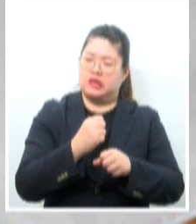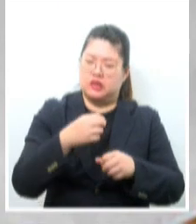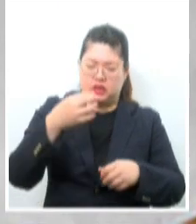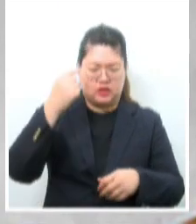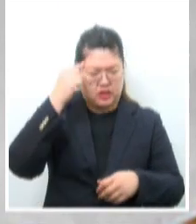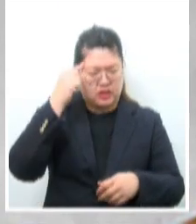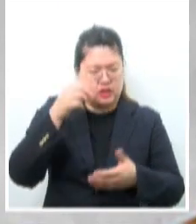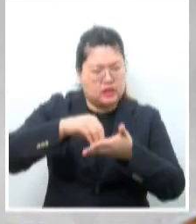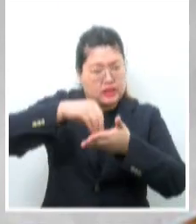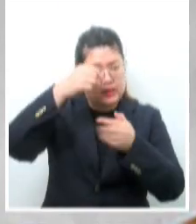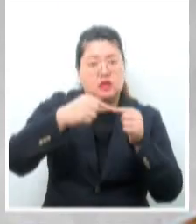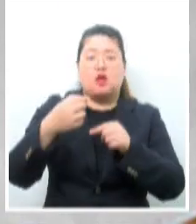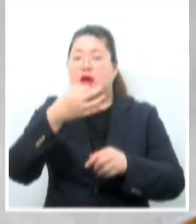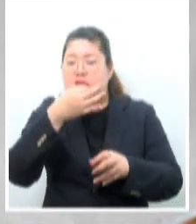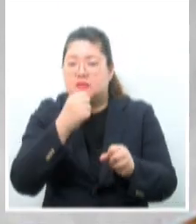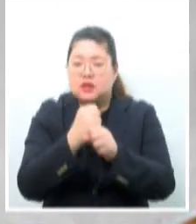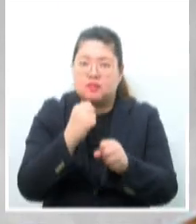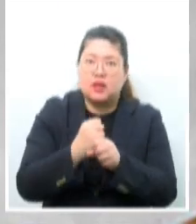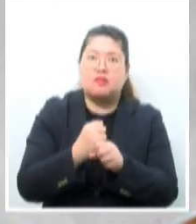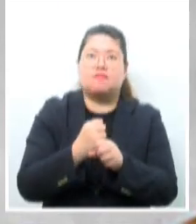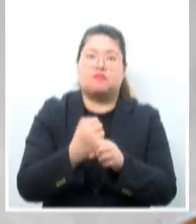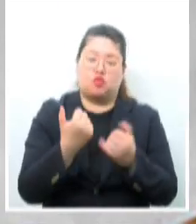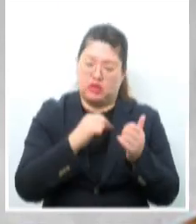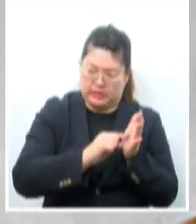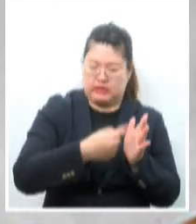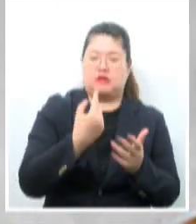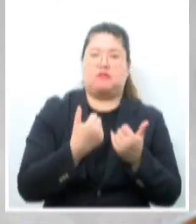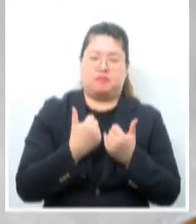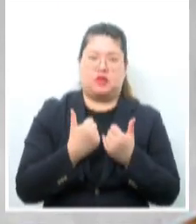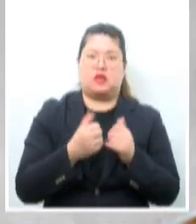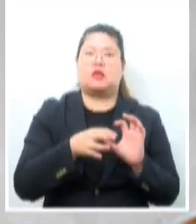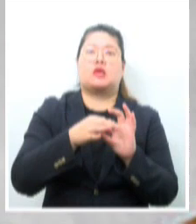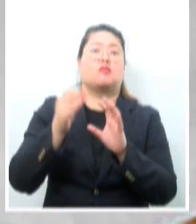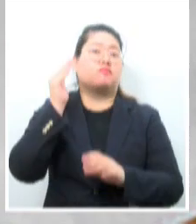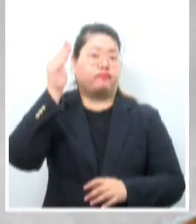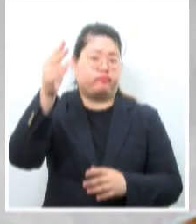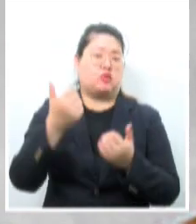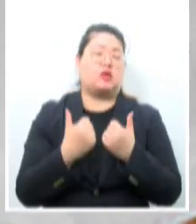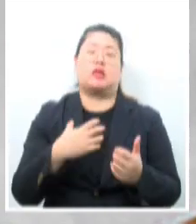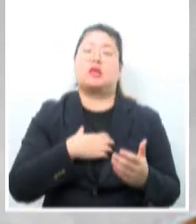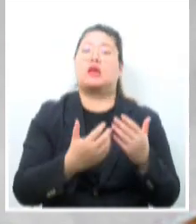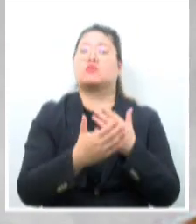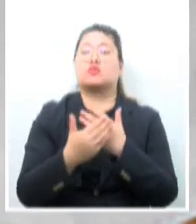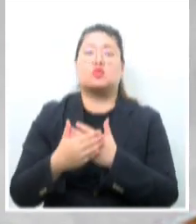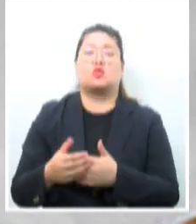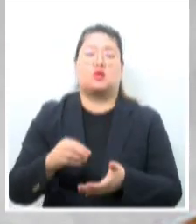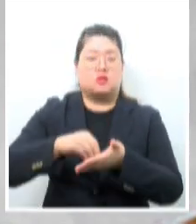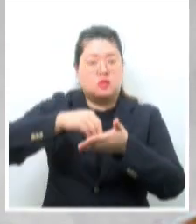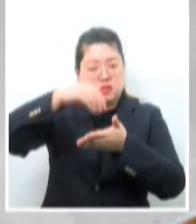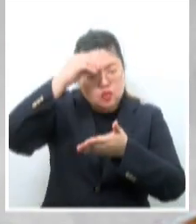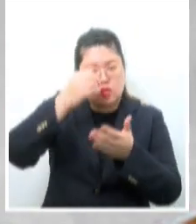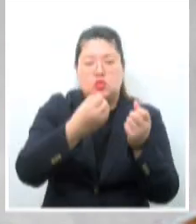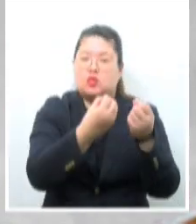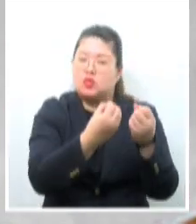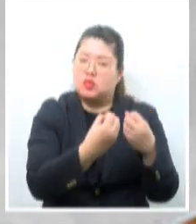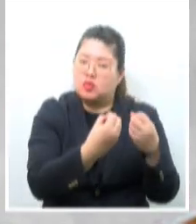การศึกษาต่อและเส้นทางอาชีพก็คือการเราเริ่มทำตั้งแต่วันนี้นะคะต้องขออนุญาตเชิญชวนนะคะคุณครูแนะแนวนะคะคุณครูทุกท่านค่ะรว